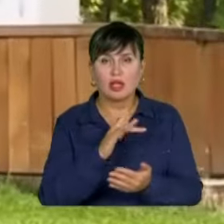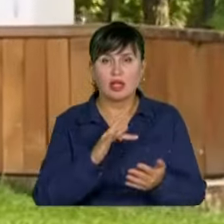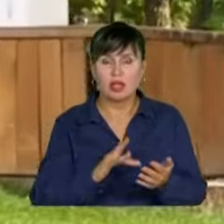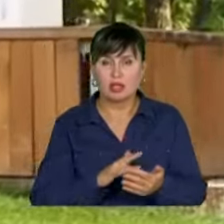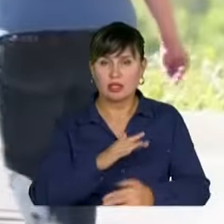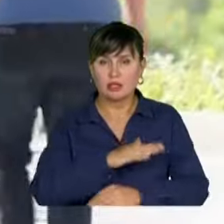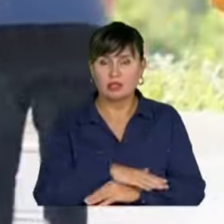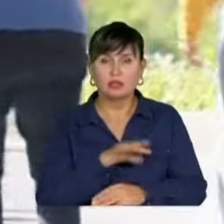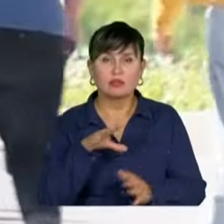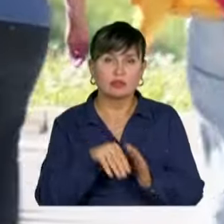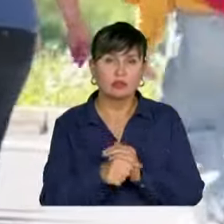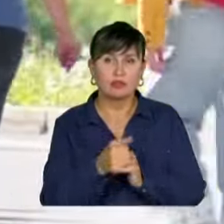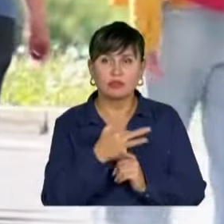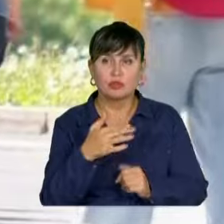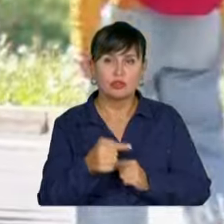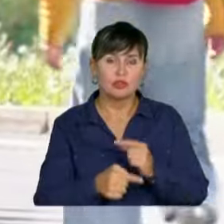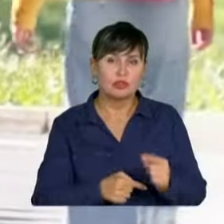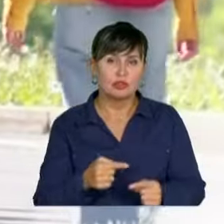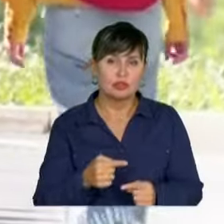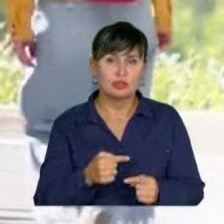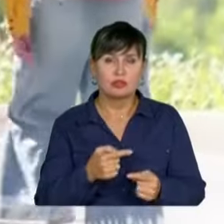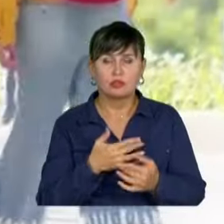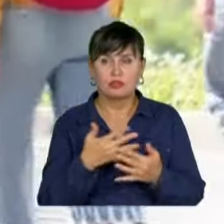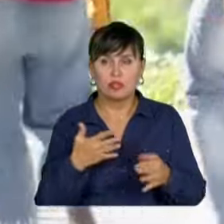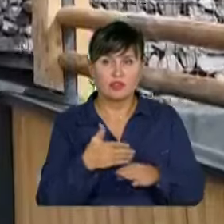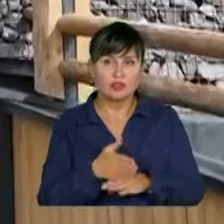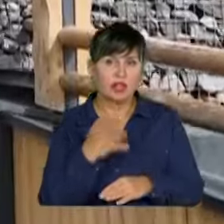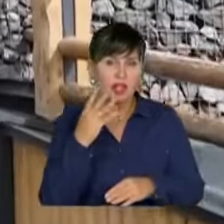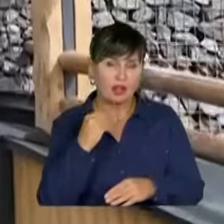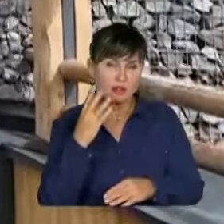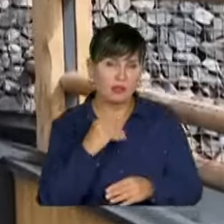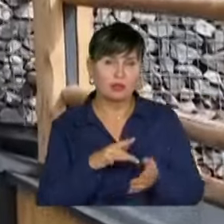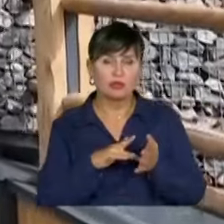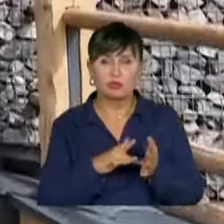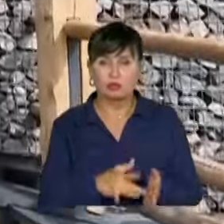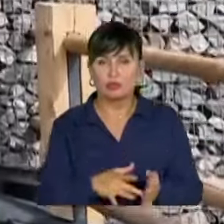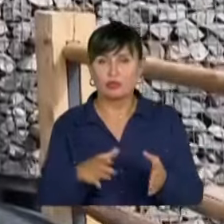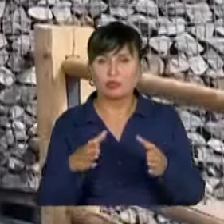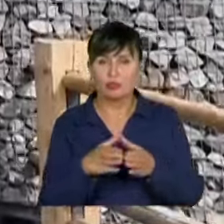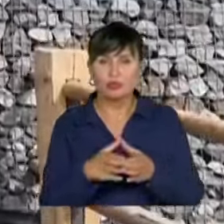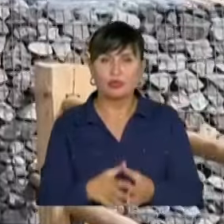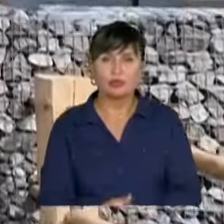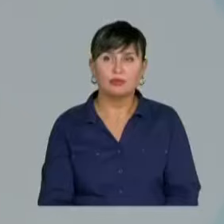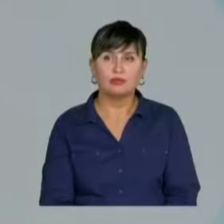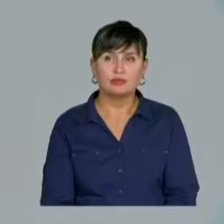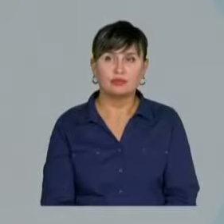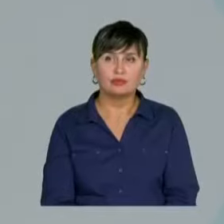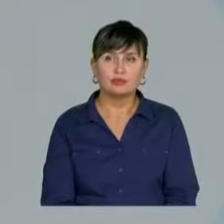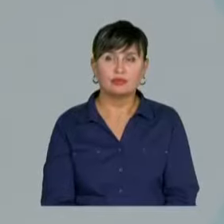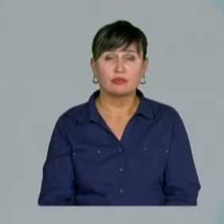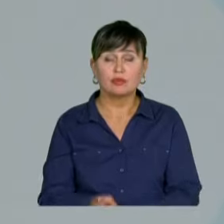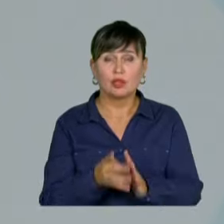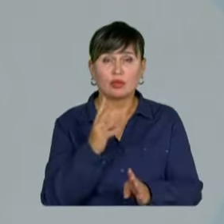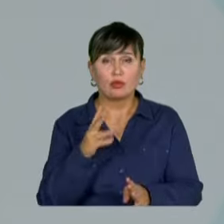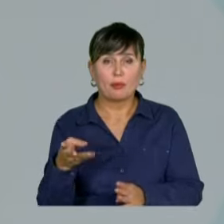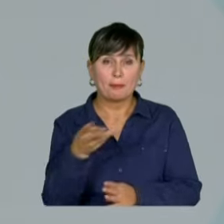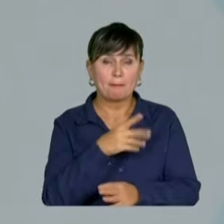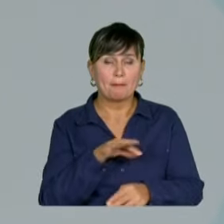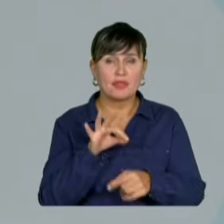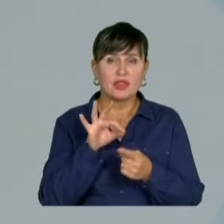дестинаций, в том числе через инфоцентры «Визит Алматы» и «Алматы Туризм Бюро». В первую очередь мы нацелены